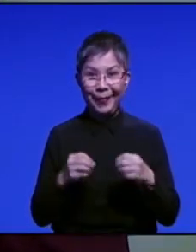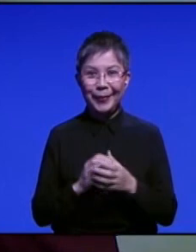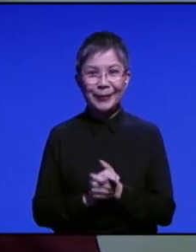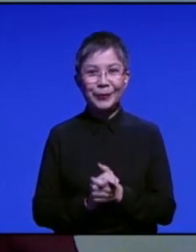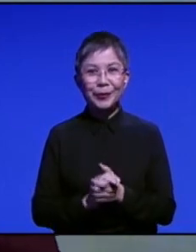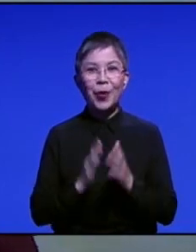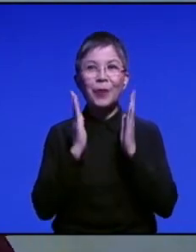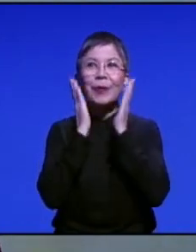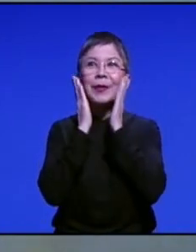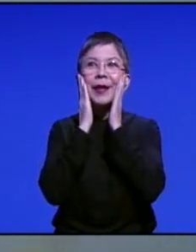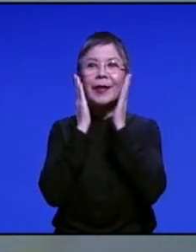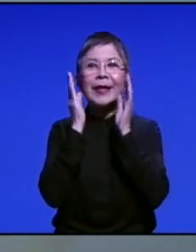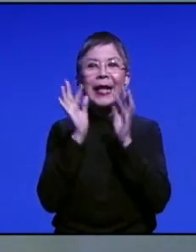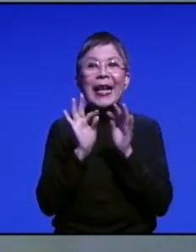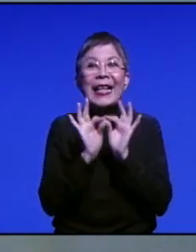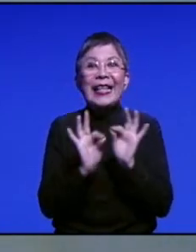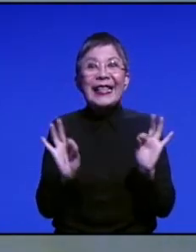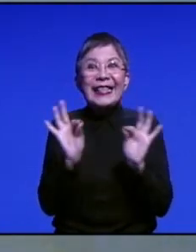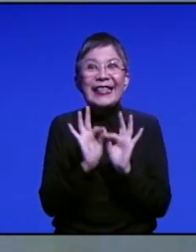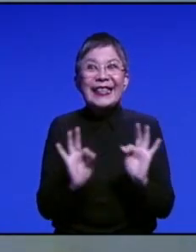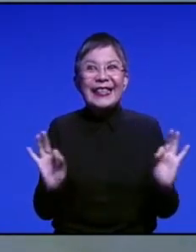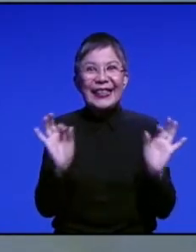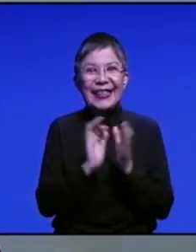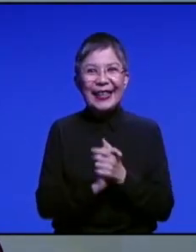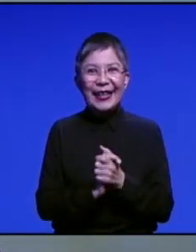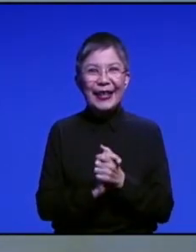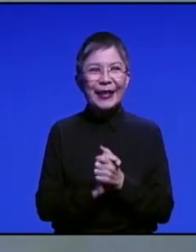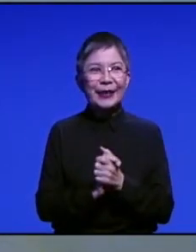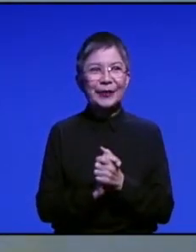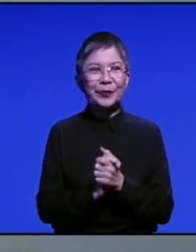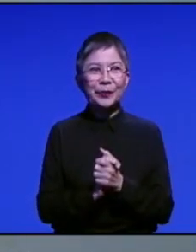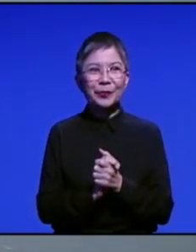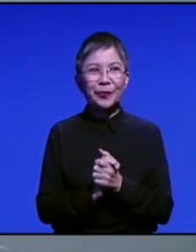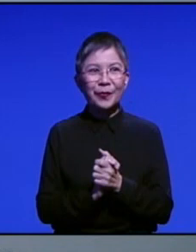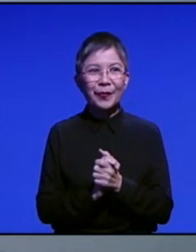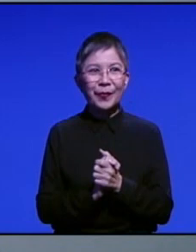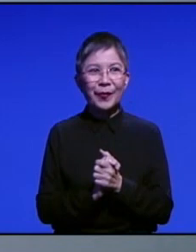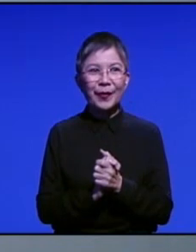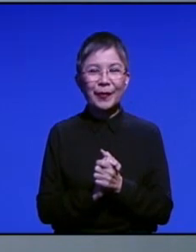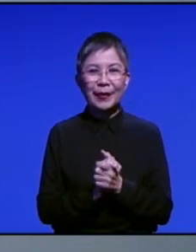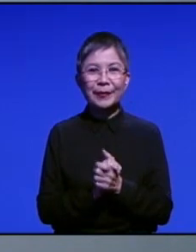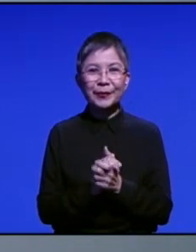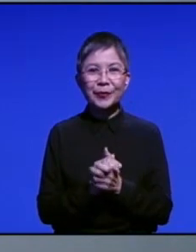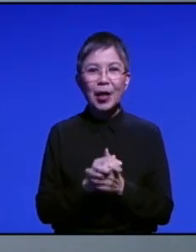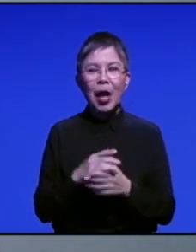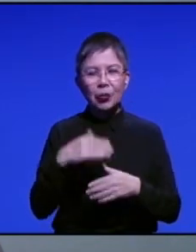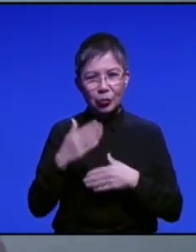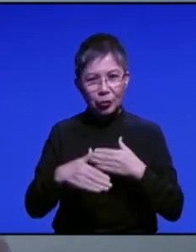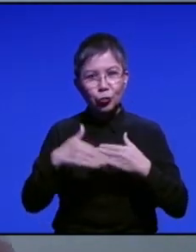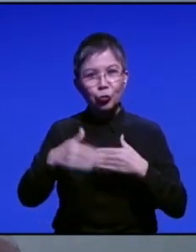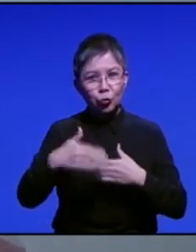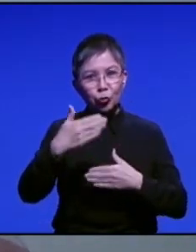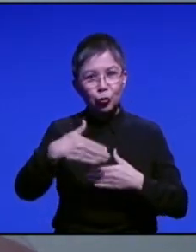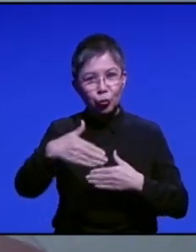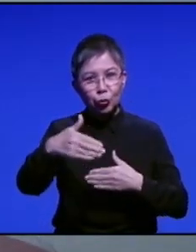Selain ya pipi saya udah kelihatan tirus belum? Ah, jadi kalau baru pertama kali sih memang belum kelihatan, tapi kalau udah rutin